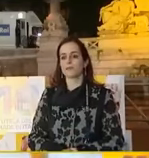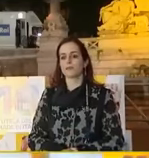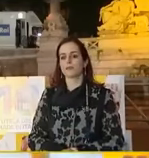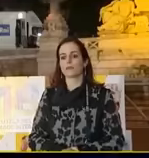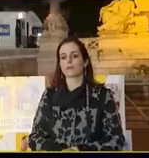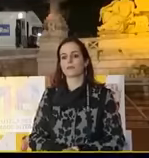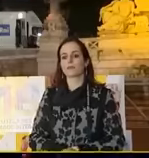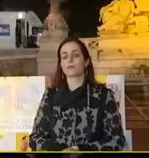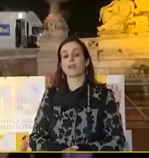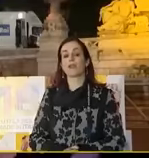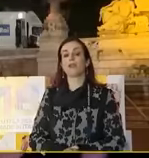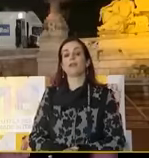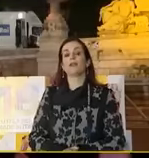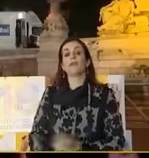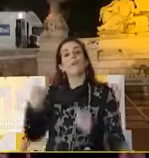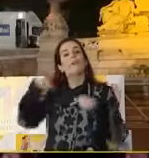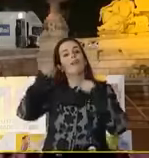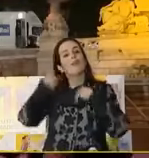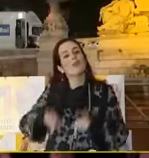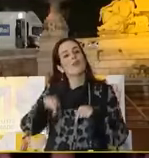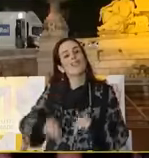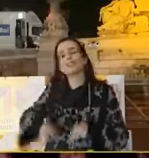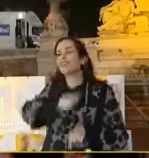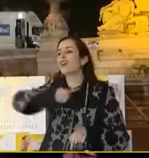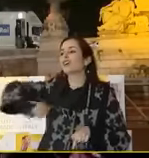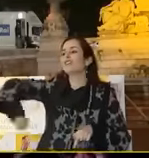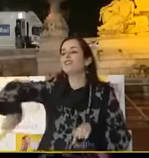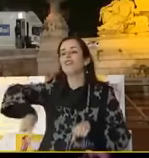Per questo noi andremo